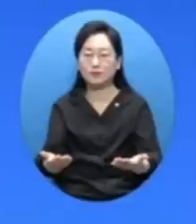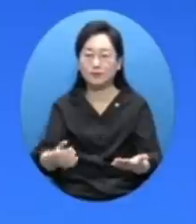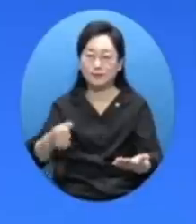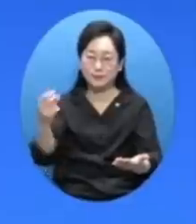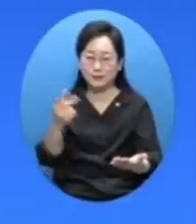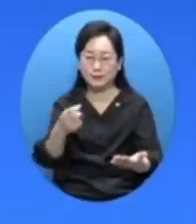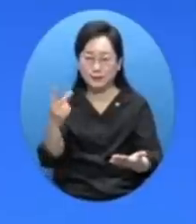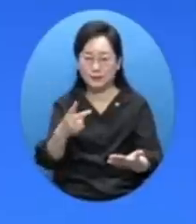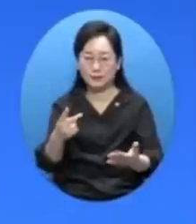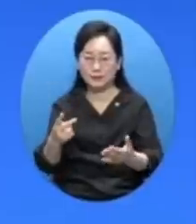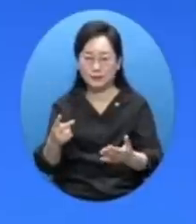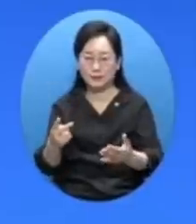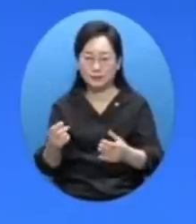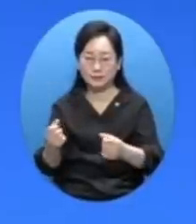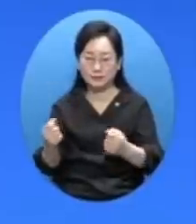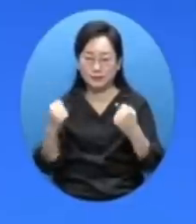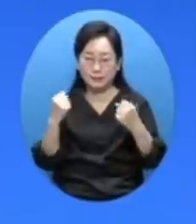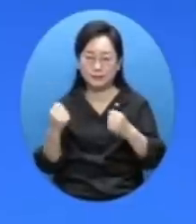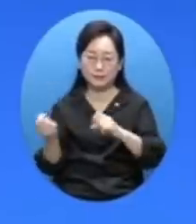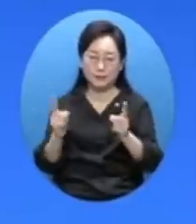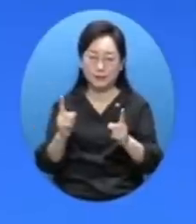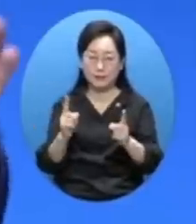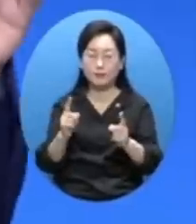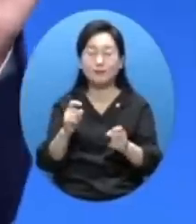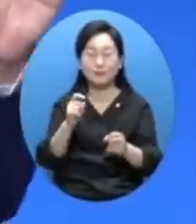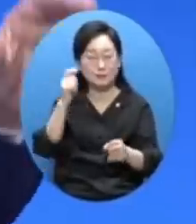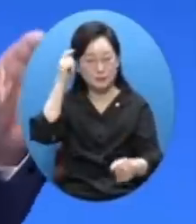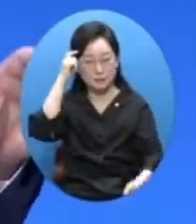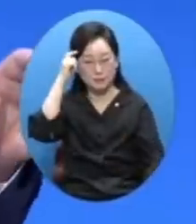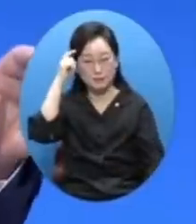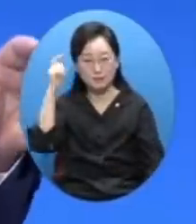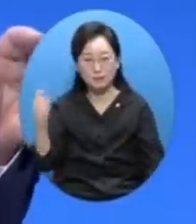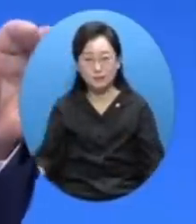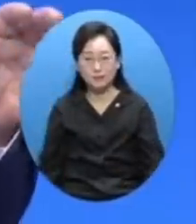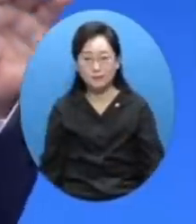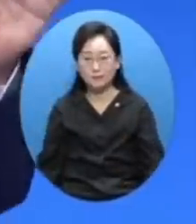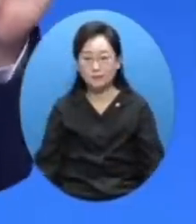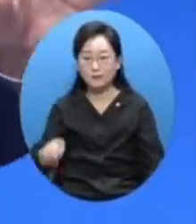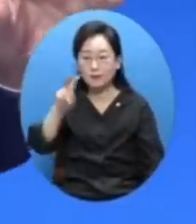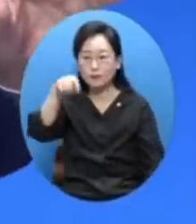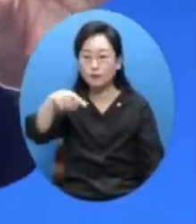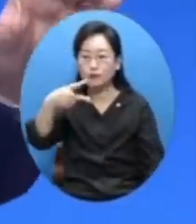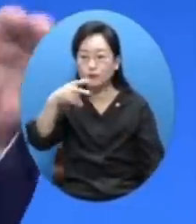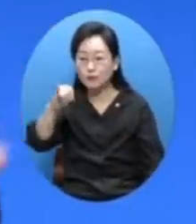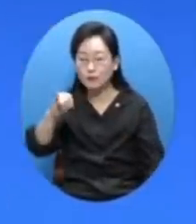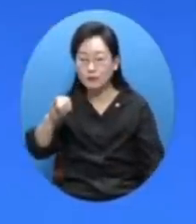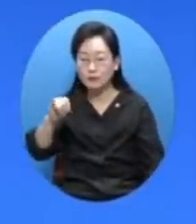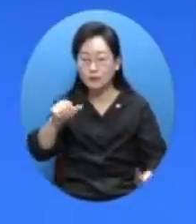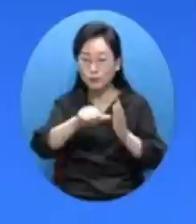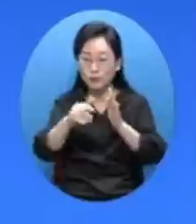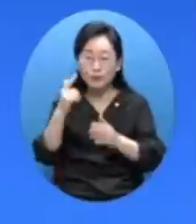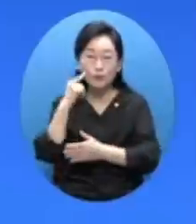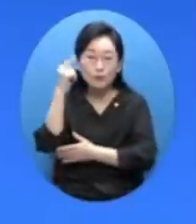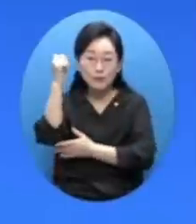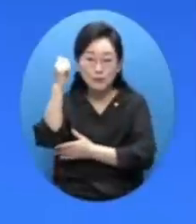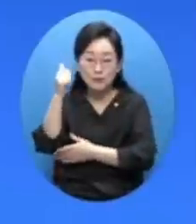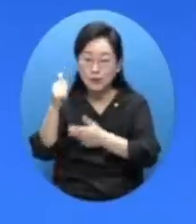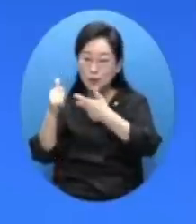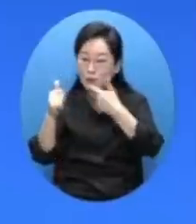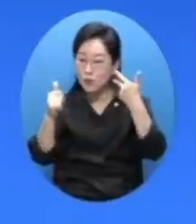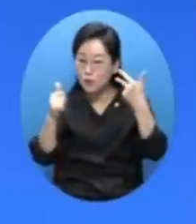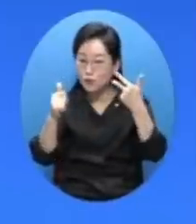재충전을 하기로 했는데 또 무디 봉사께서 영국의 부흥회가 있으니까